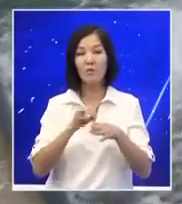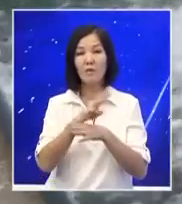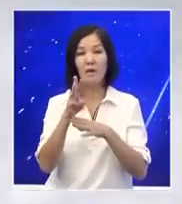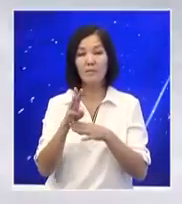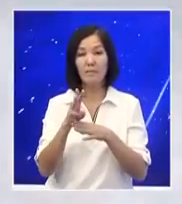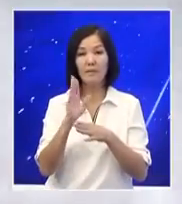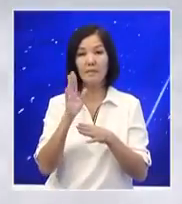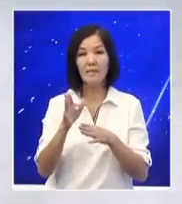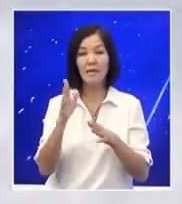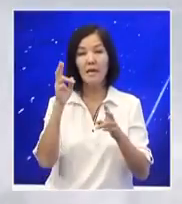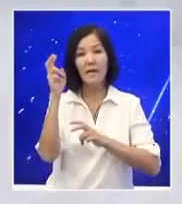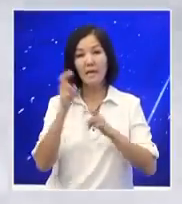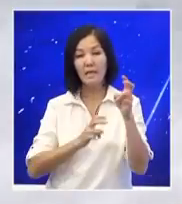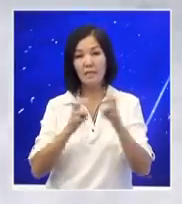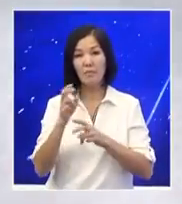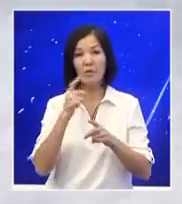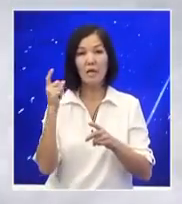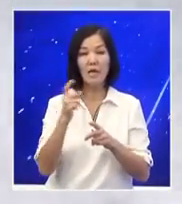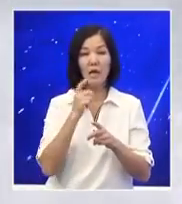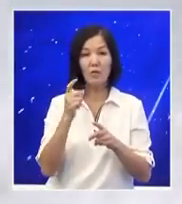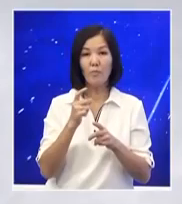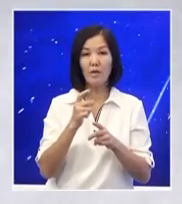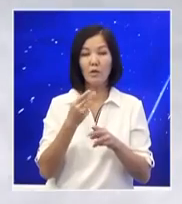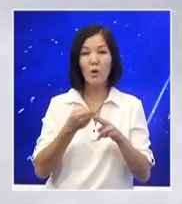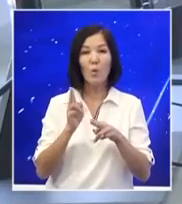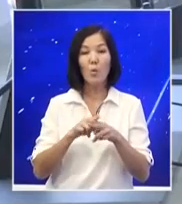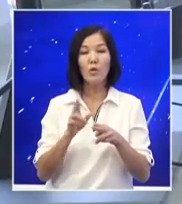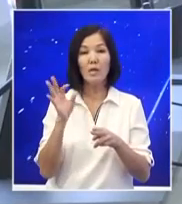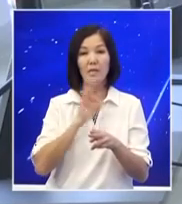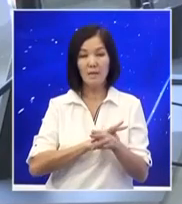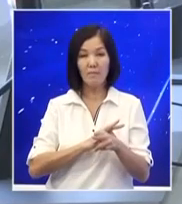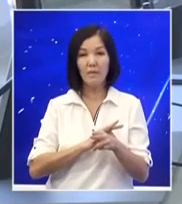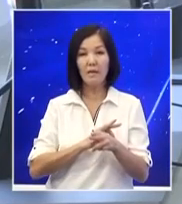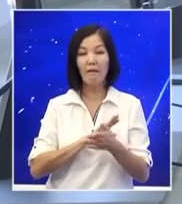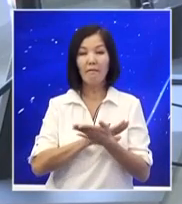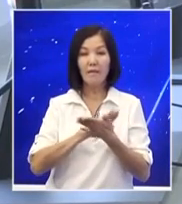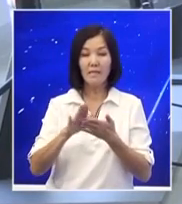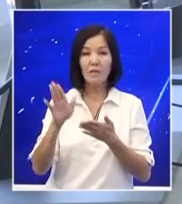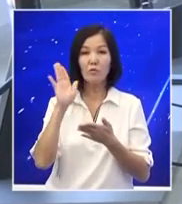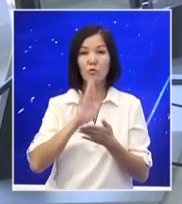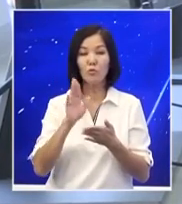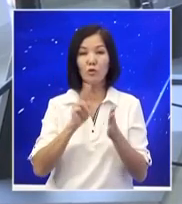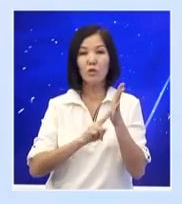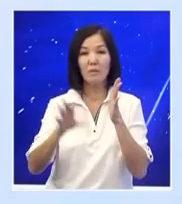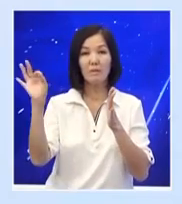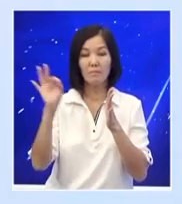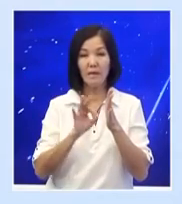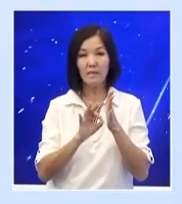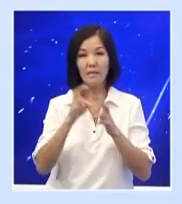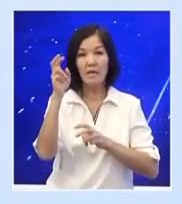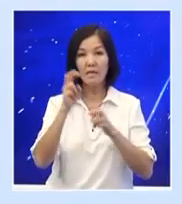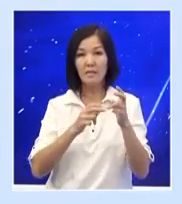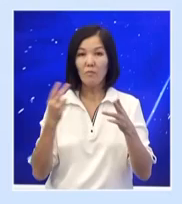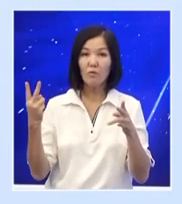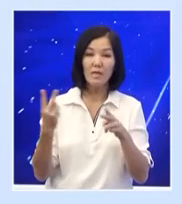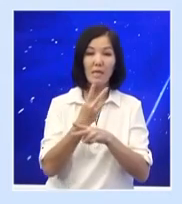қамтамасыз етсе, кәсіпорын үшін экономикалық жағынан өте тиімді. Өйткені тазалаудан өткен судың 70%-ын зауыт